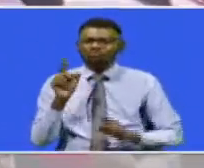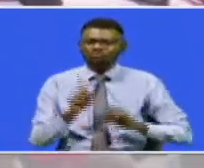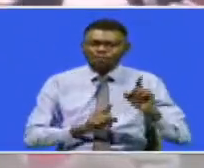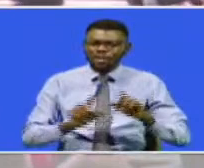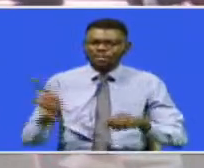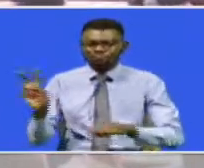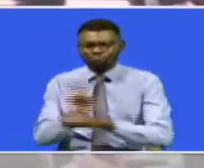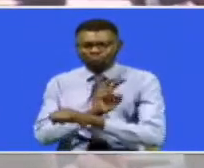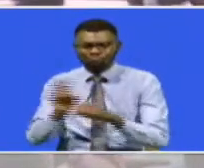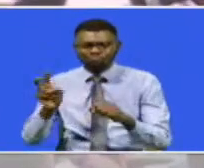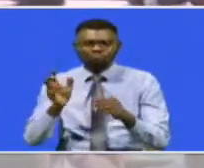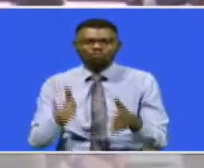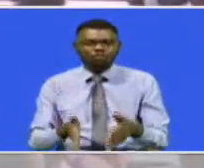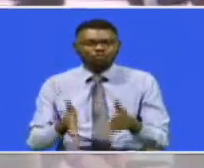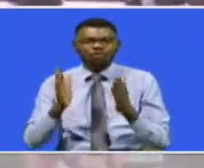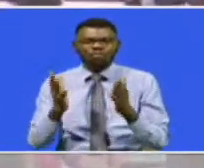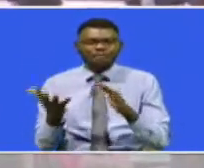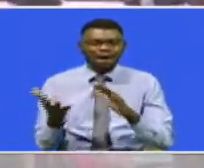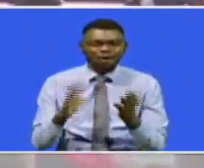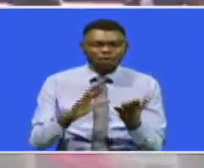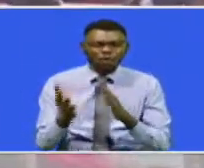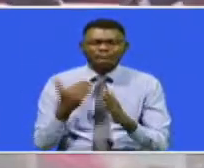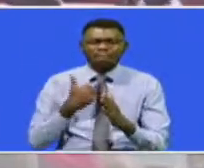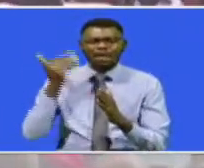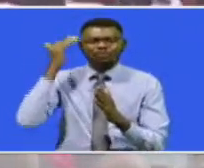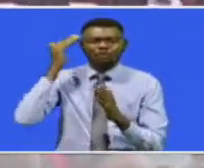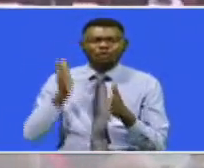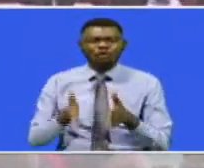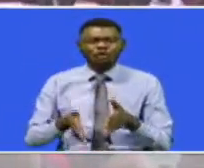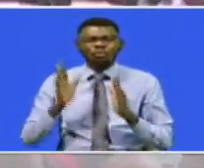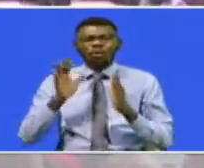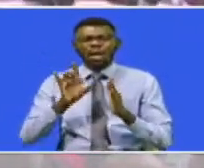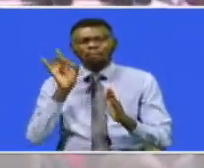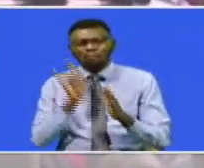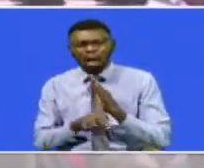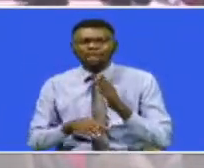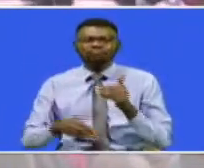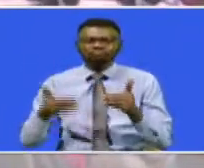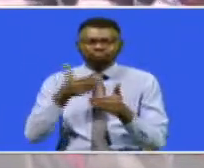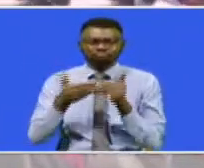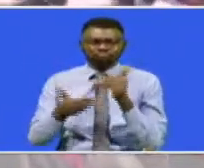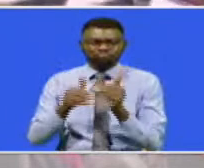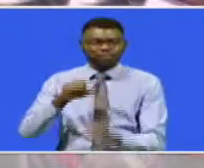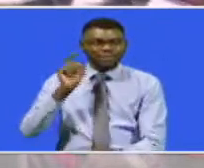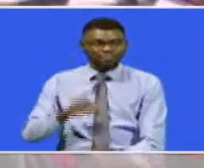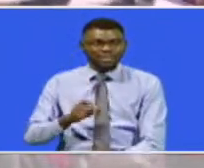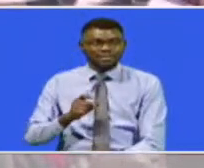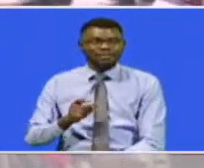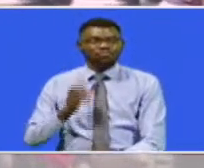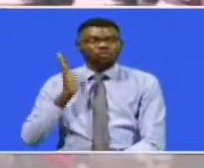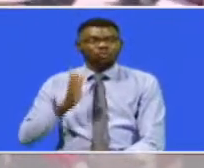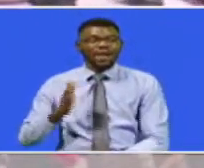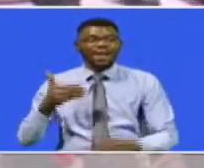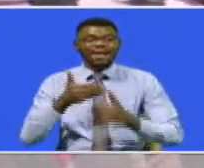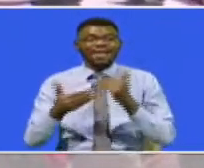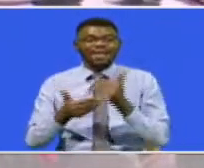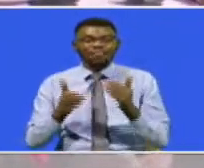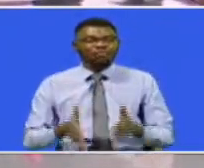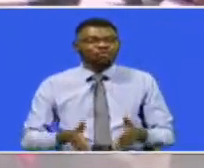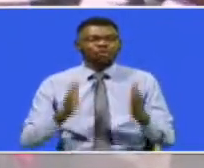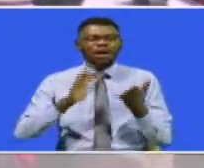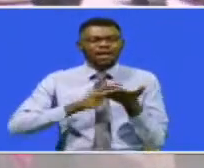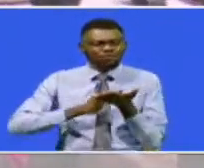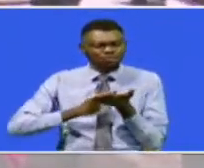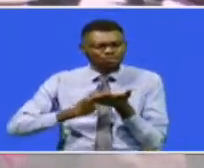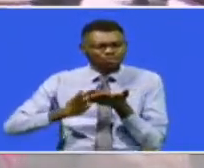inspection ya mabarabara. Najua yale mbaya yuko mbaya mbaya nataka yatengenezwe. Tutayatengeneza vizuri zakuwa nywe.